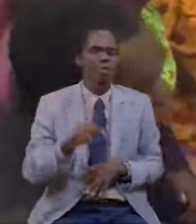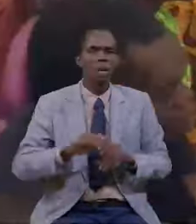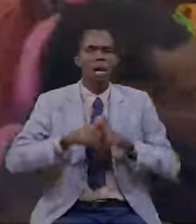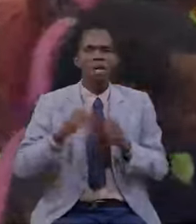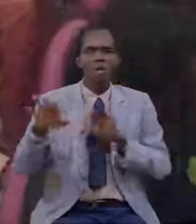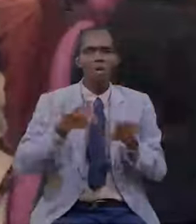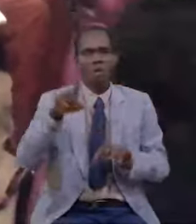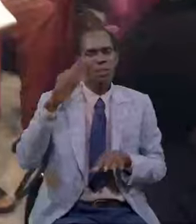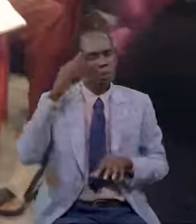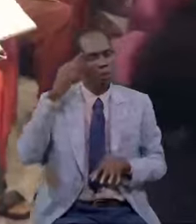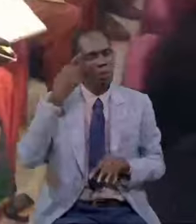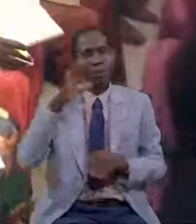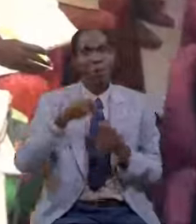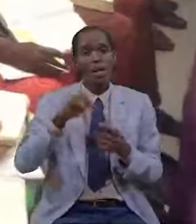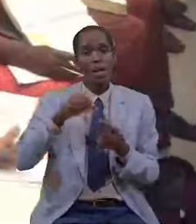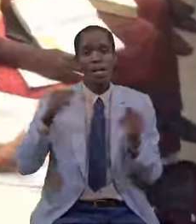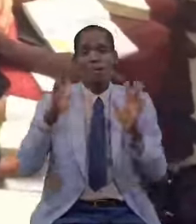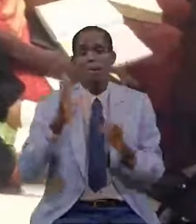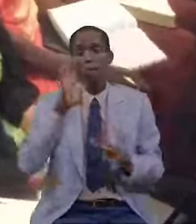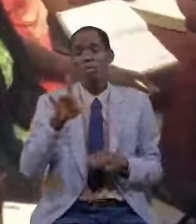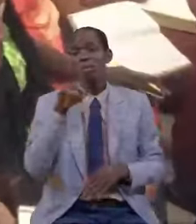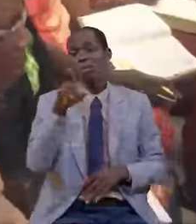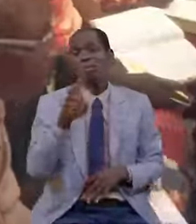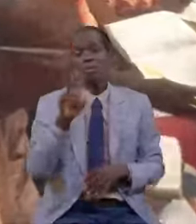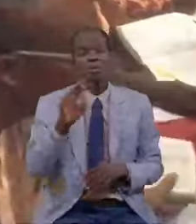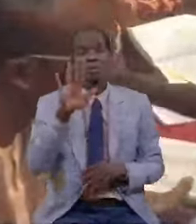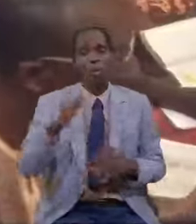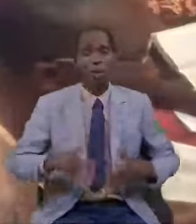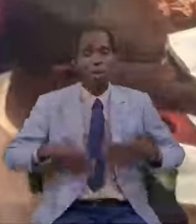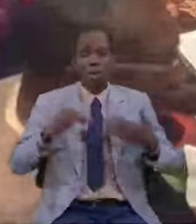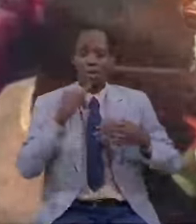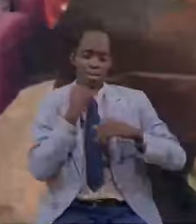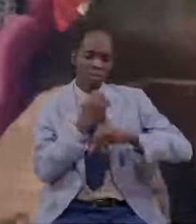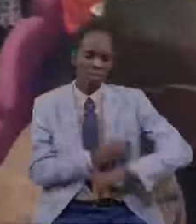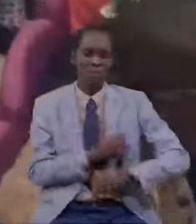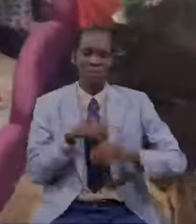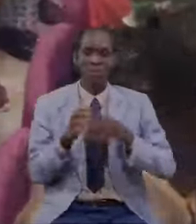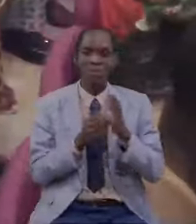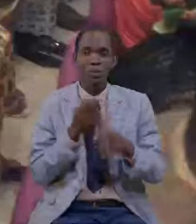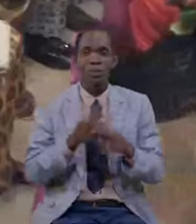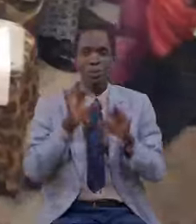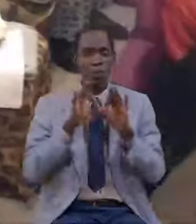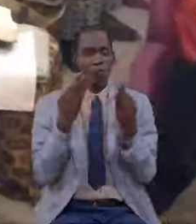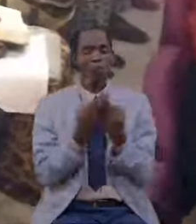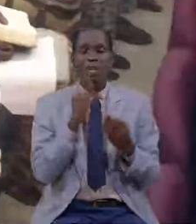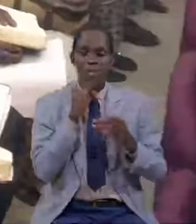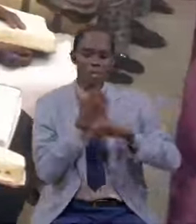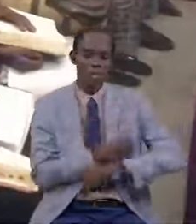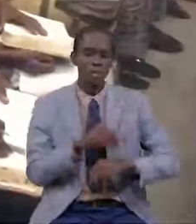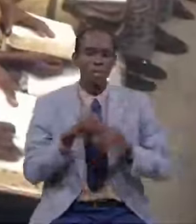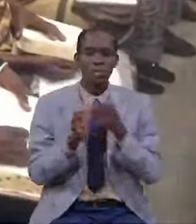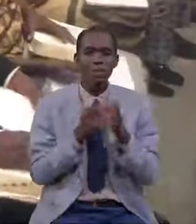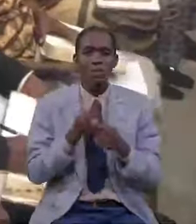voir? Votre vie est sécurisée. Votre famille est sécurisée. Vos affaires sont